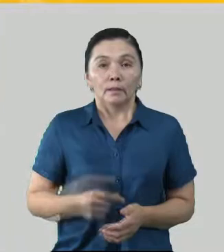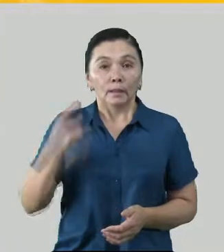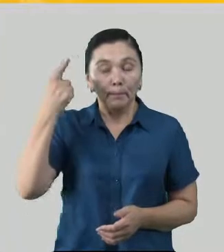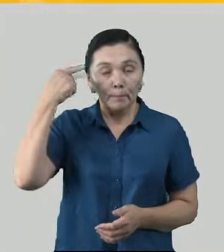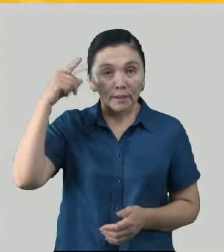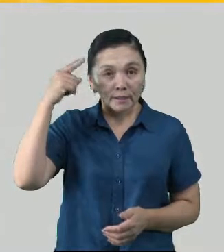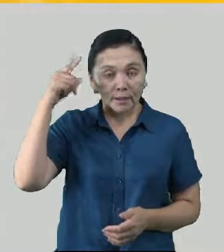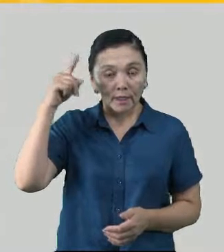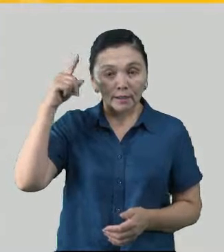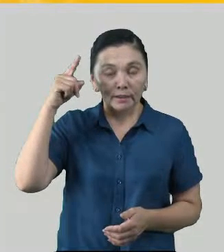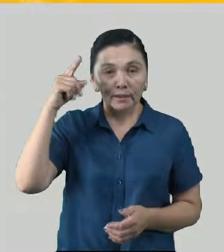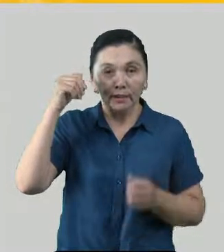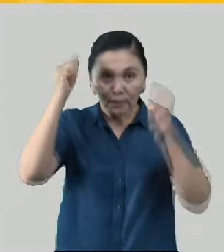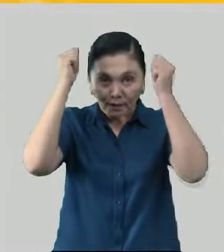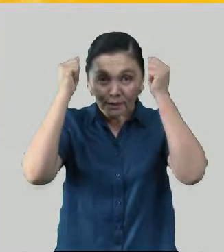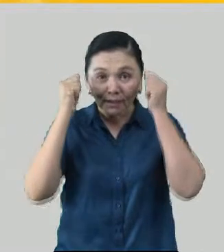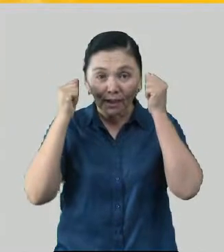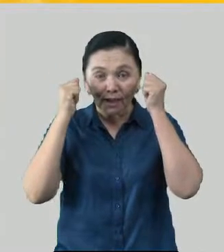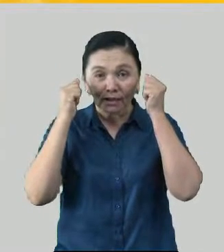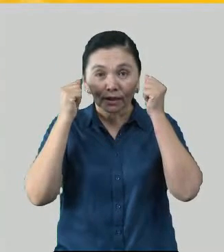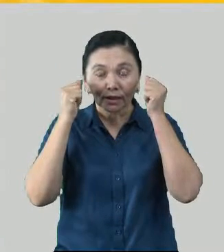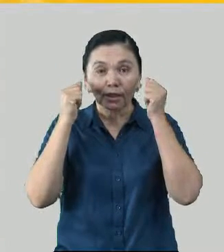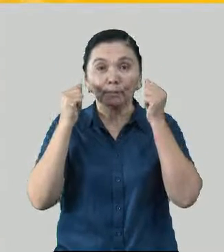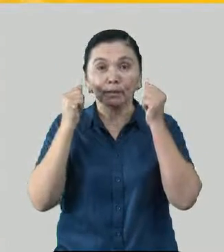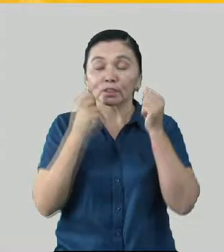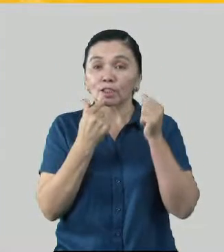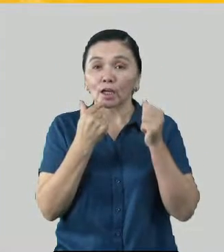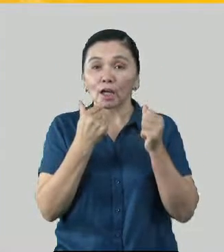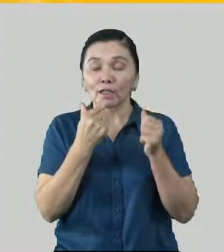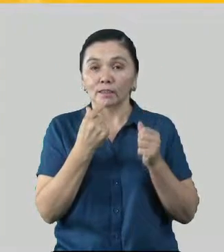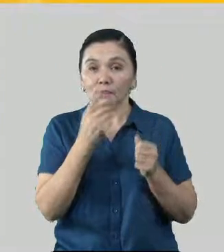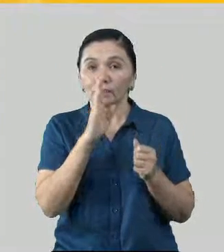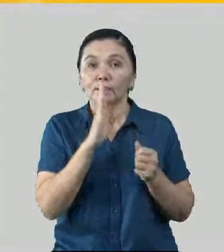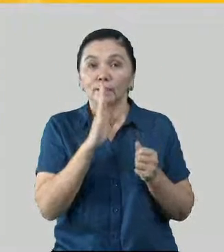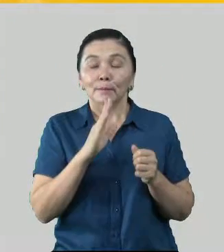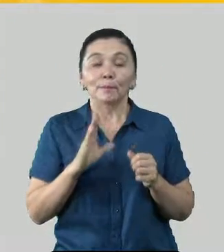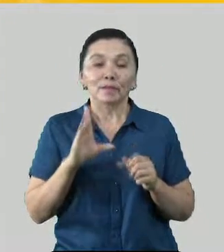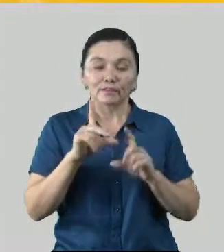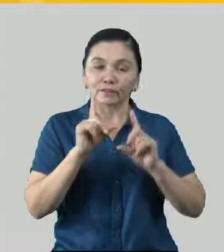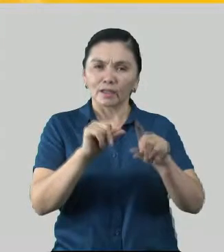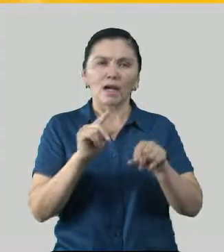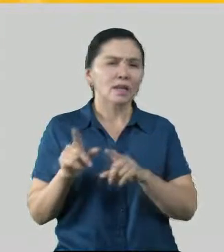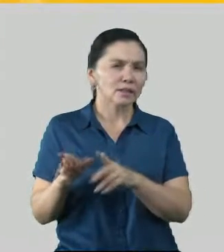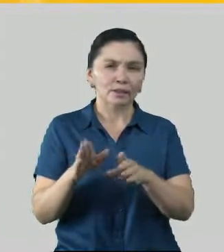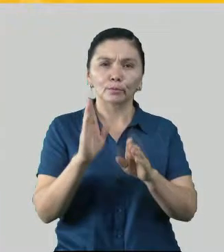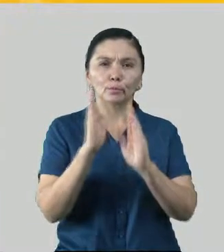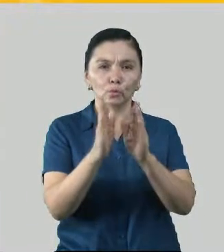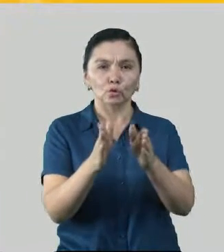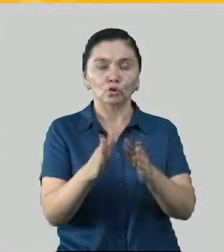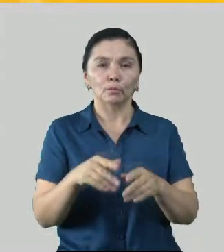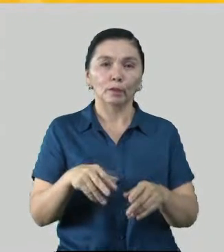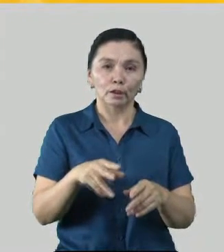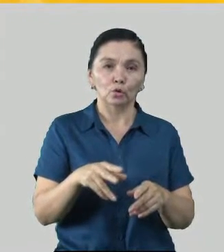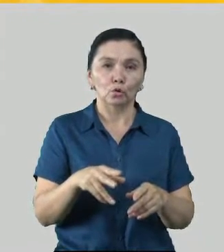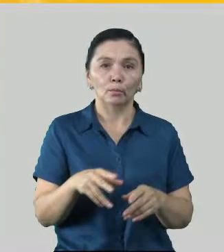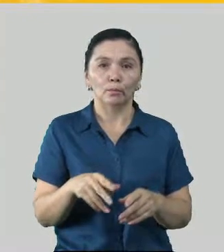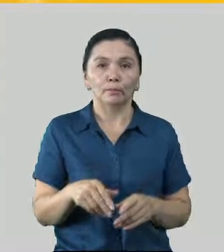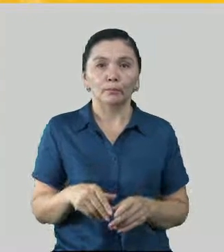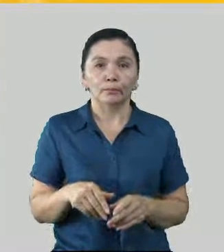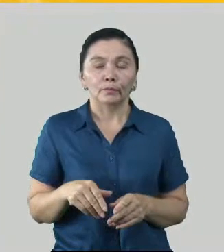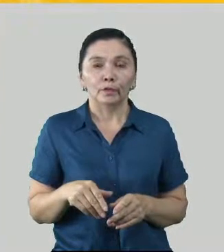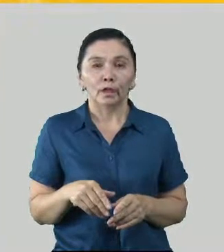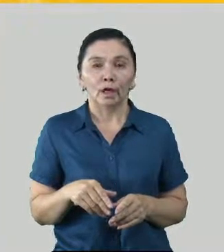По сказке с красной шапочкой мы в дальний путь пойдем. Пройдем мы между